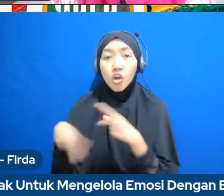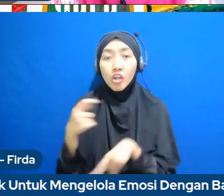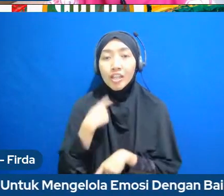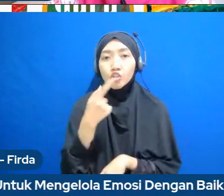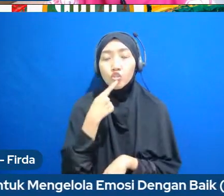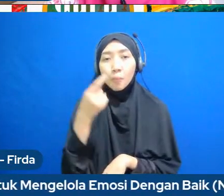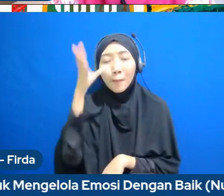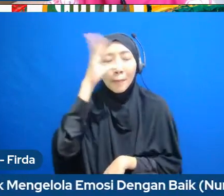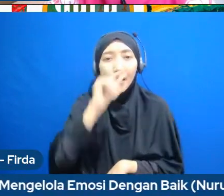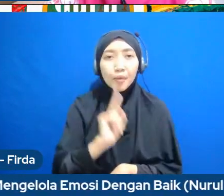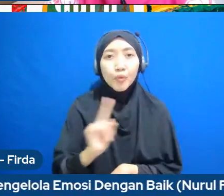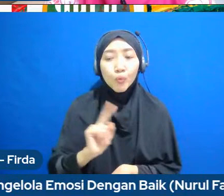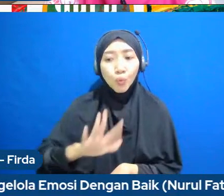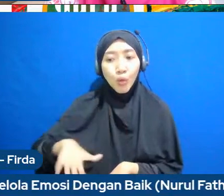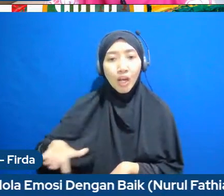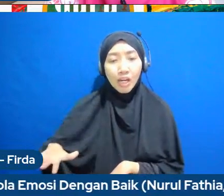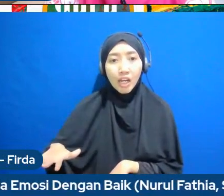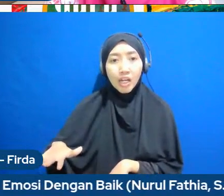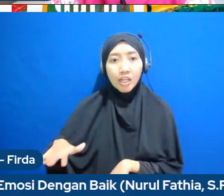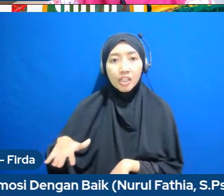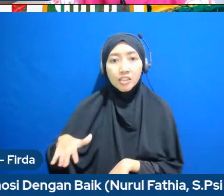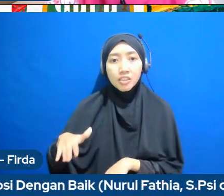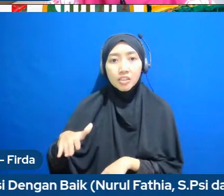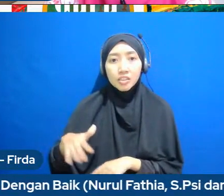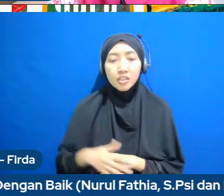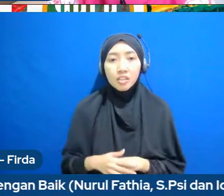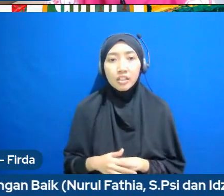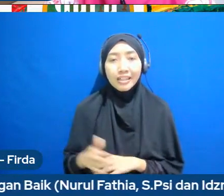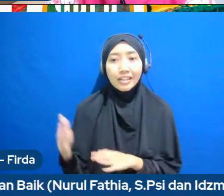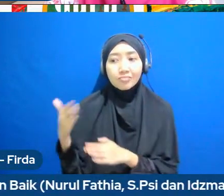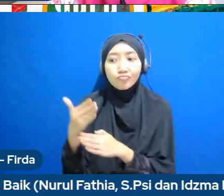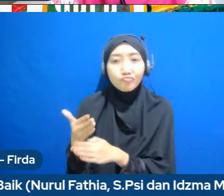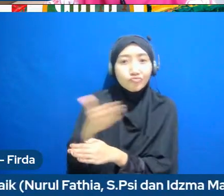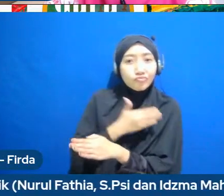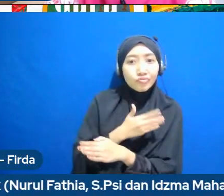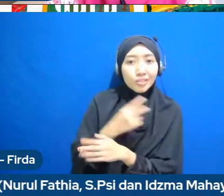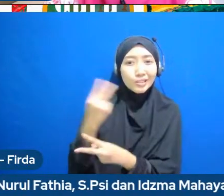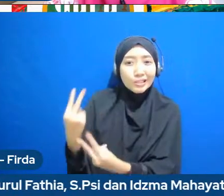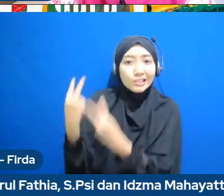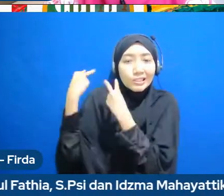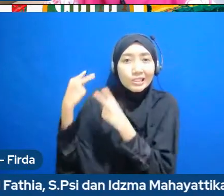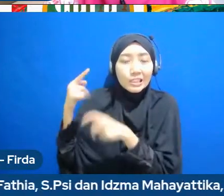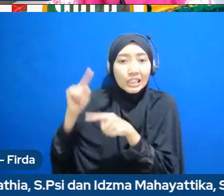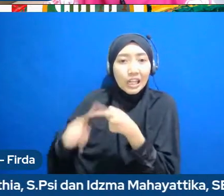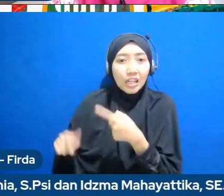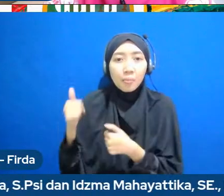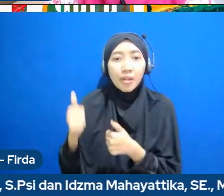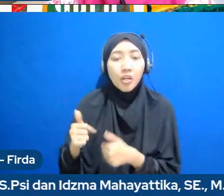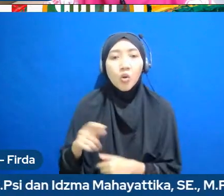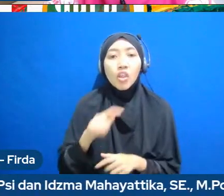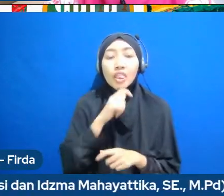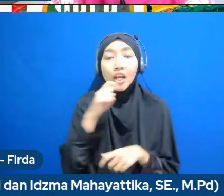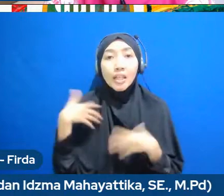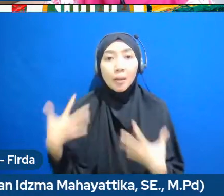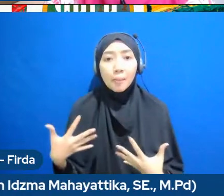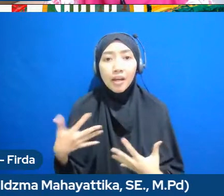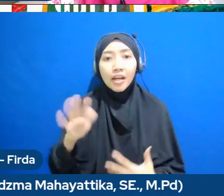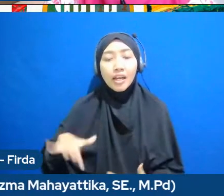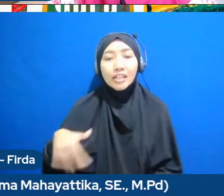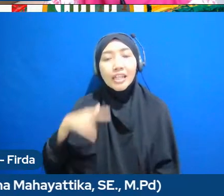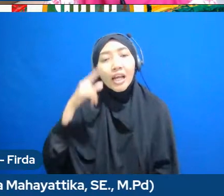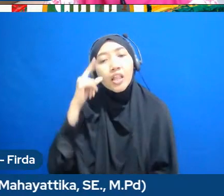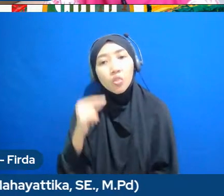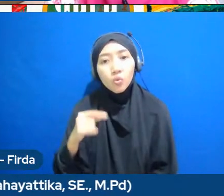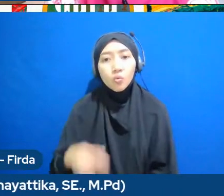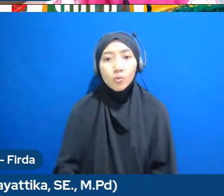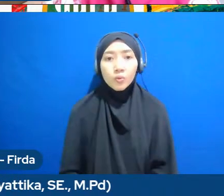pahami si anak, kita mundur apa sih di balik itu gitu ya, kita kenali dia dengan baik, kita tahu, ternyata anaknya tuh ngantuk.